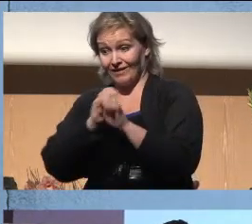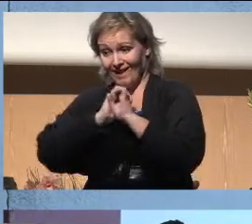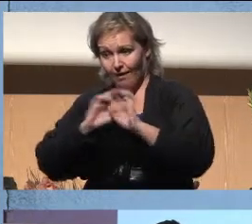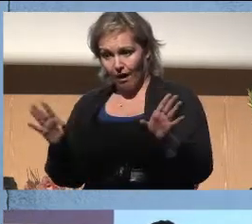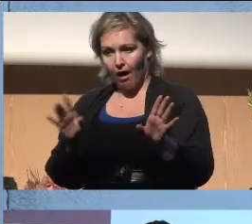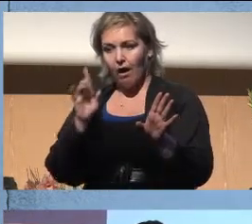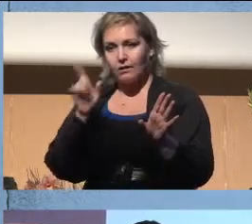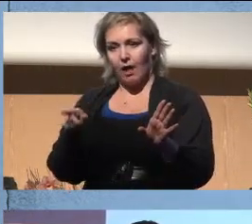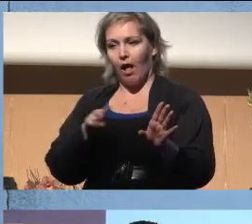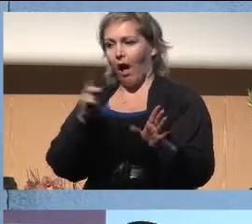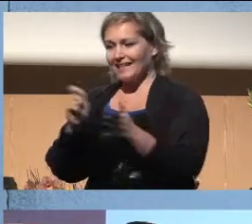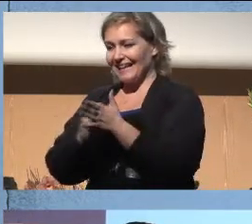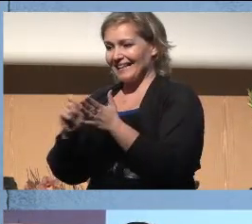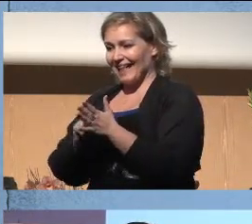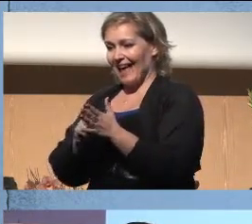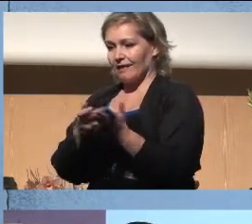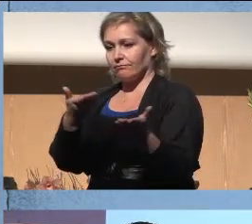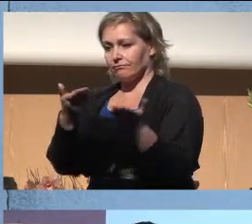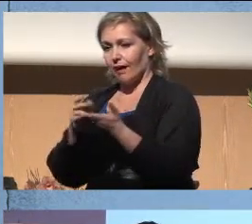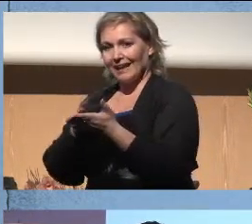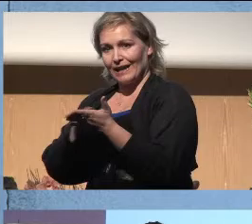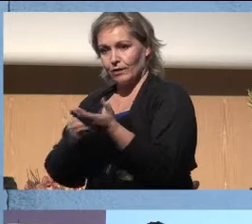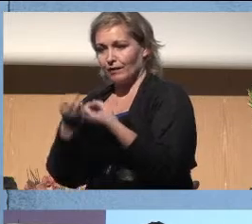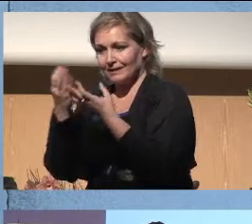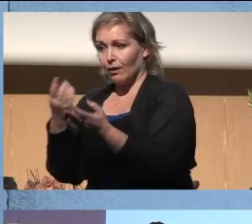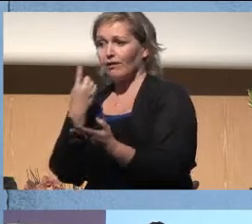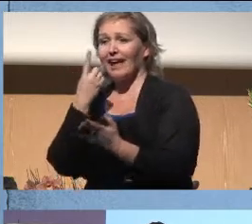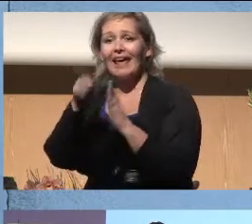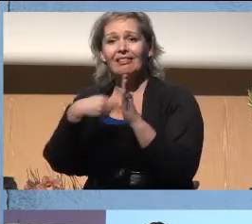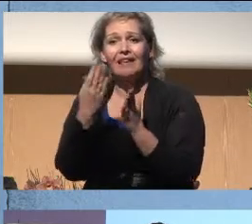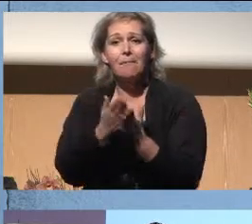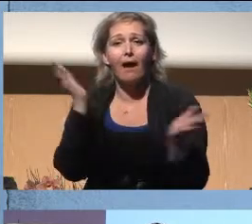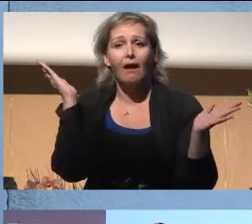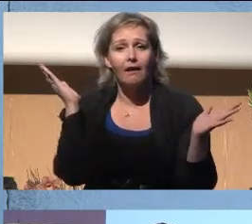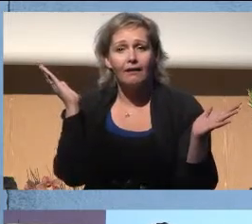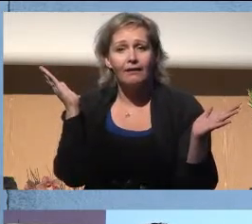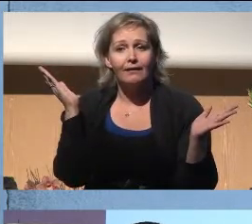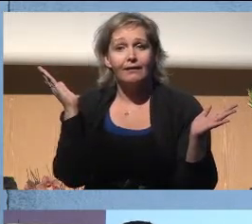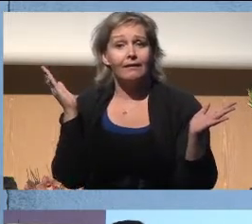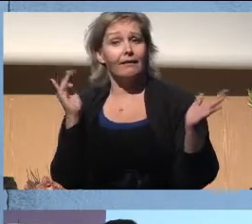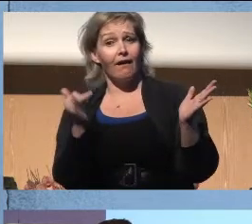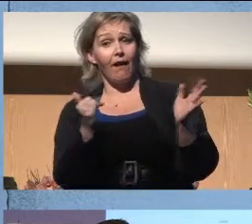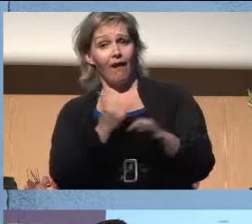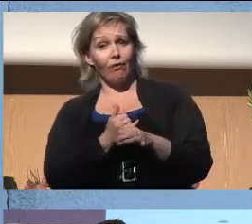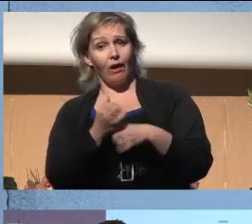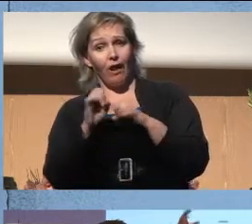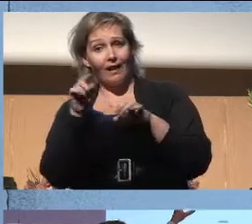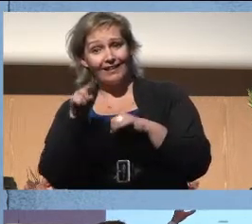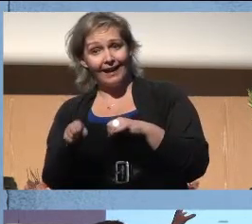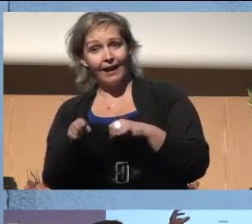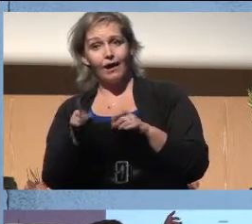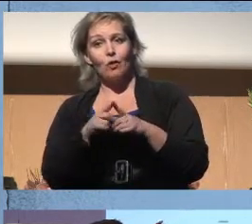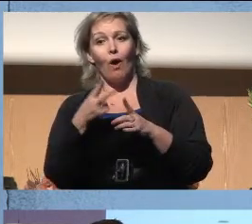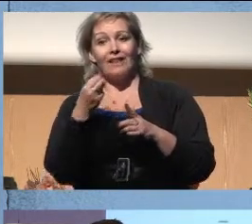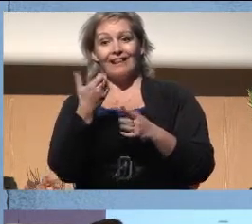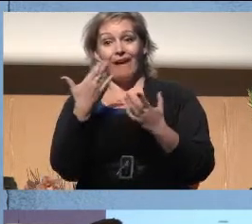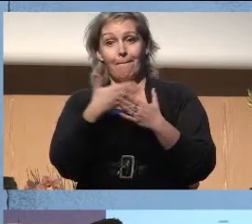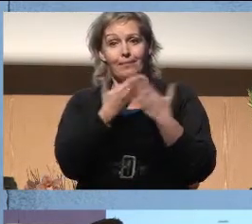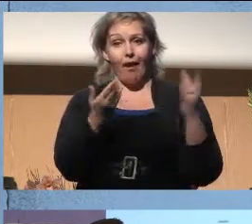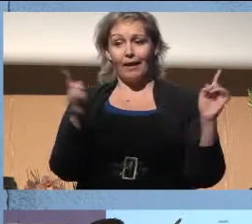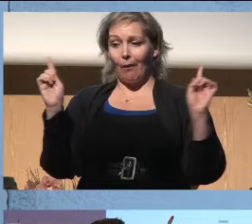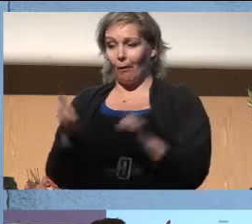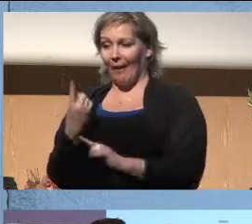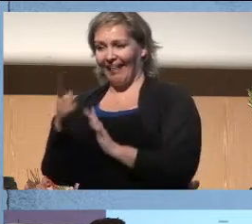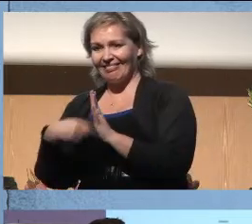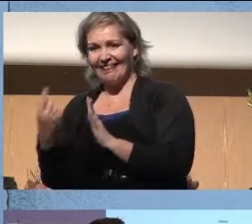klara så skannar sekreteraren in resultatet och det här tar en timme. Ja, visst, då gjorde vi det. Så att de gick från 35 dagar till en